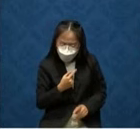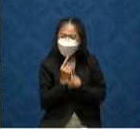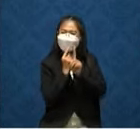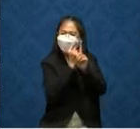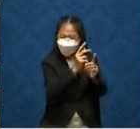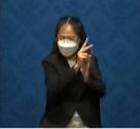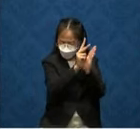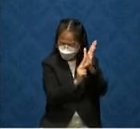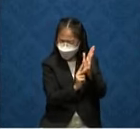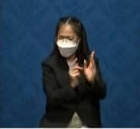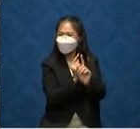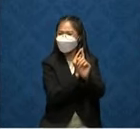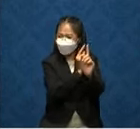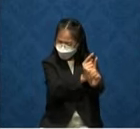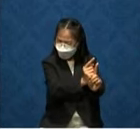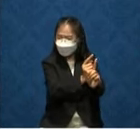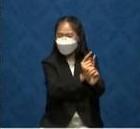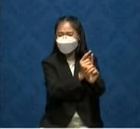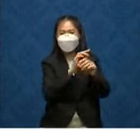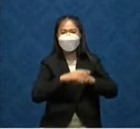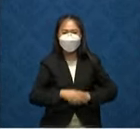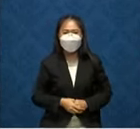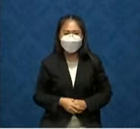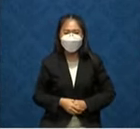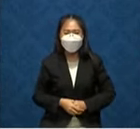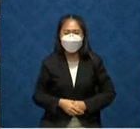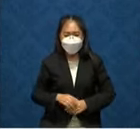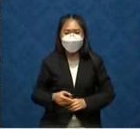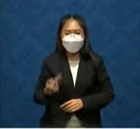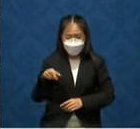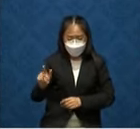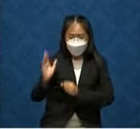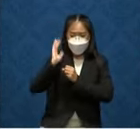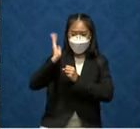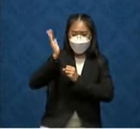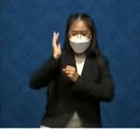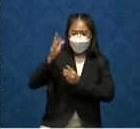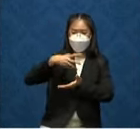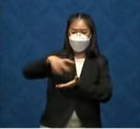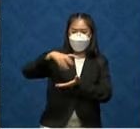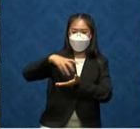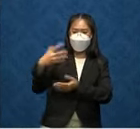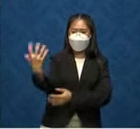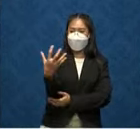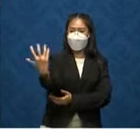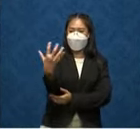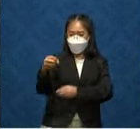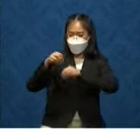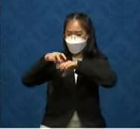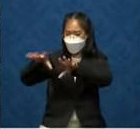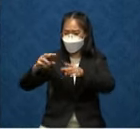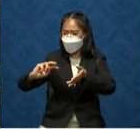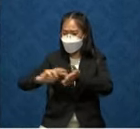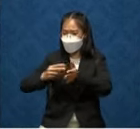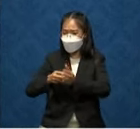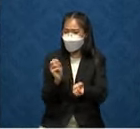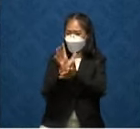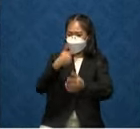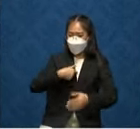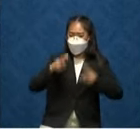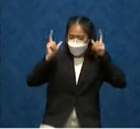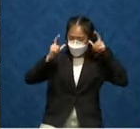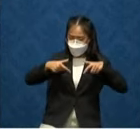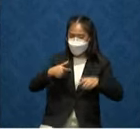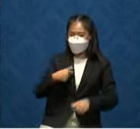บ กดหมายกมแบนี้การทมาพูดในี้ถทำใหคนขางนอกócเยี่นมักทรายเปคนนี้ผไปแล้ว หคนจถูกไปแล้ว